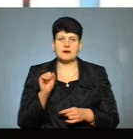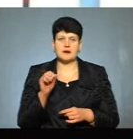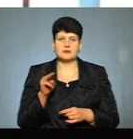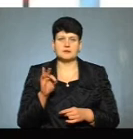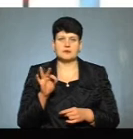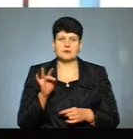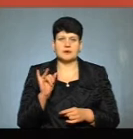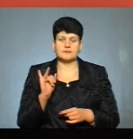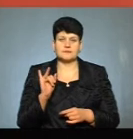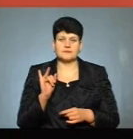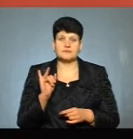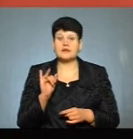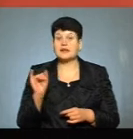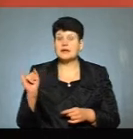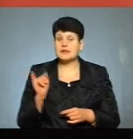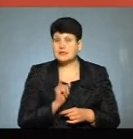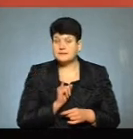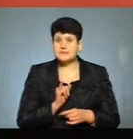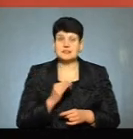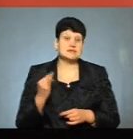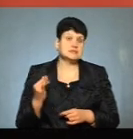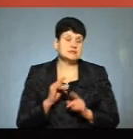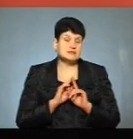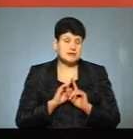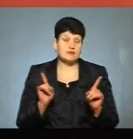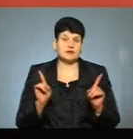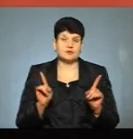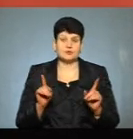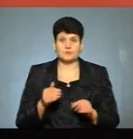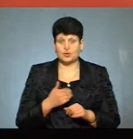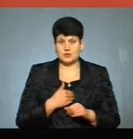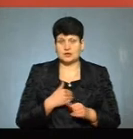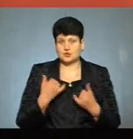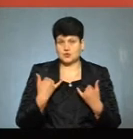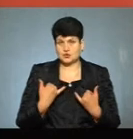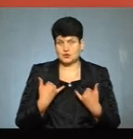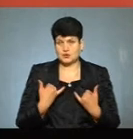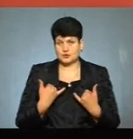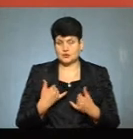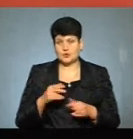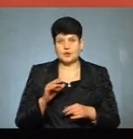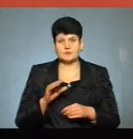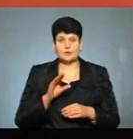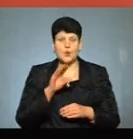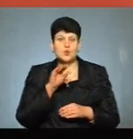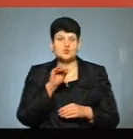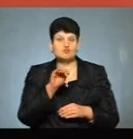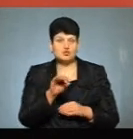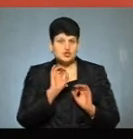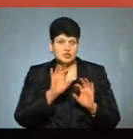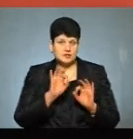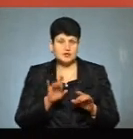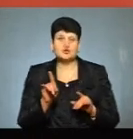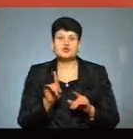Ну і з таких цікавинок, яких би мені хотілося сьогодні озвучити тут, що таке є